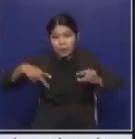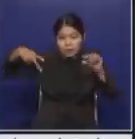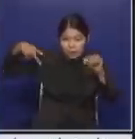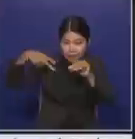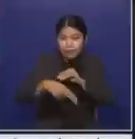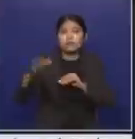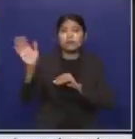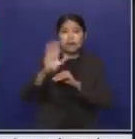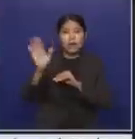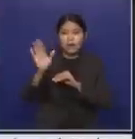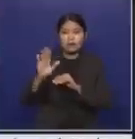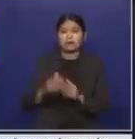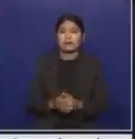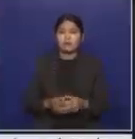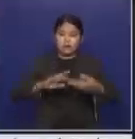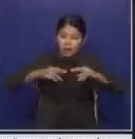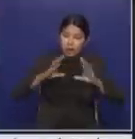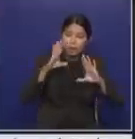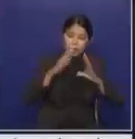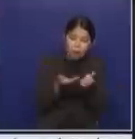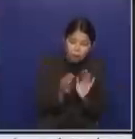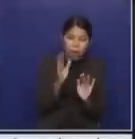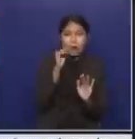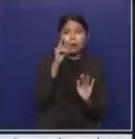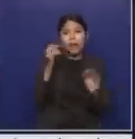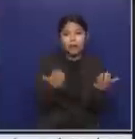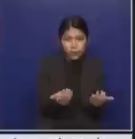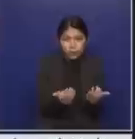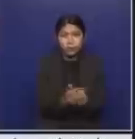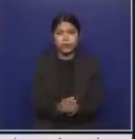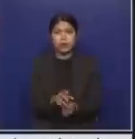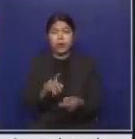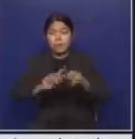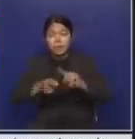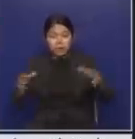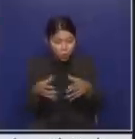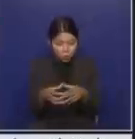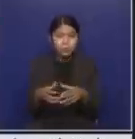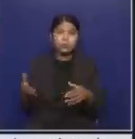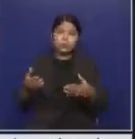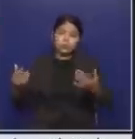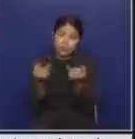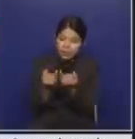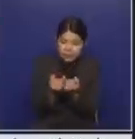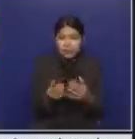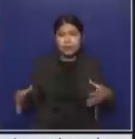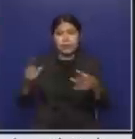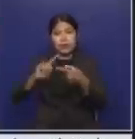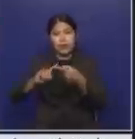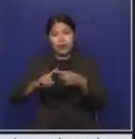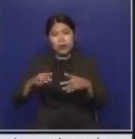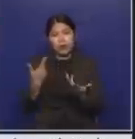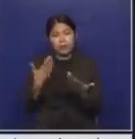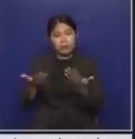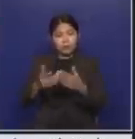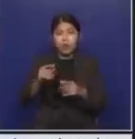ไม่ว่าจะเป็นสายใยของครอบครัวพ่อแม่ลูกสายใยของความเป็นเพื่อนที่เคยกอดคอกันสายใหญ่แห่งความ